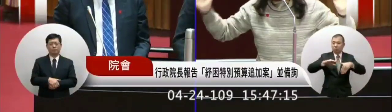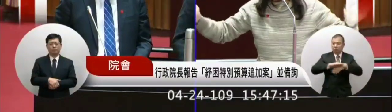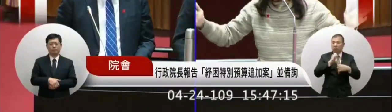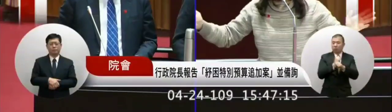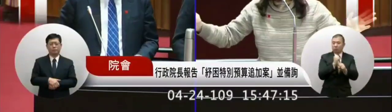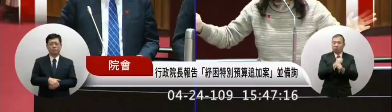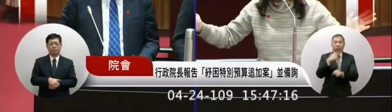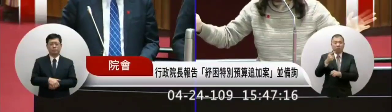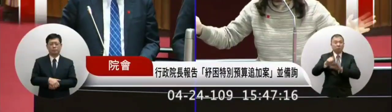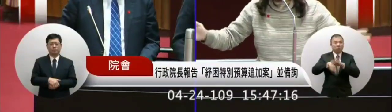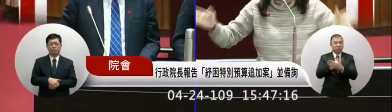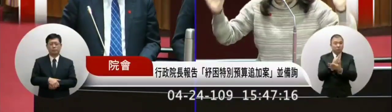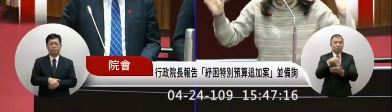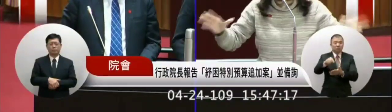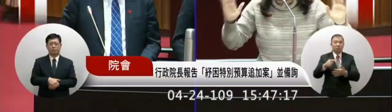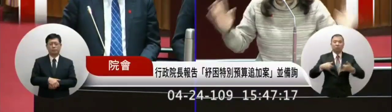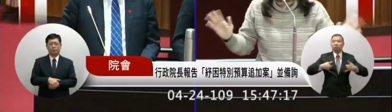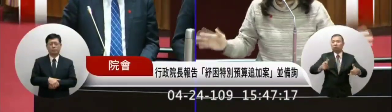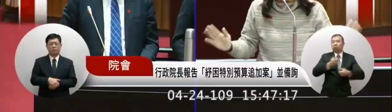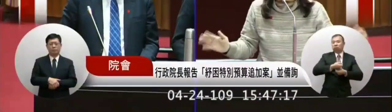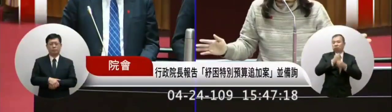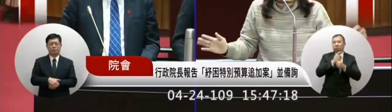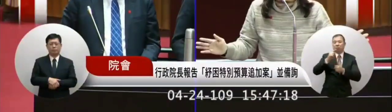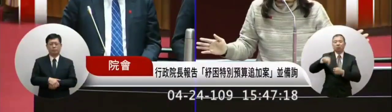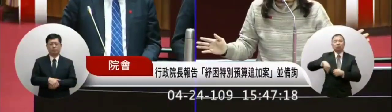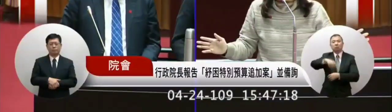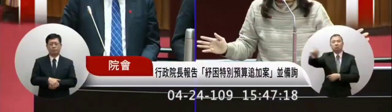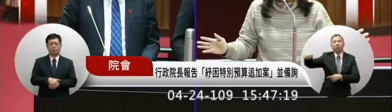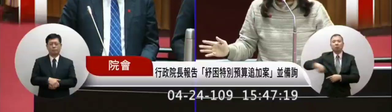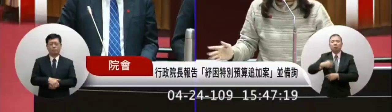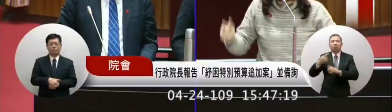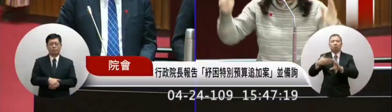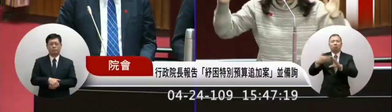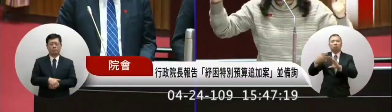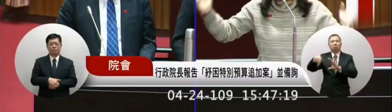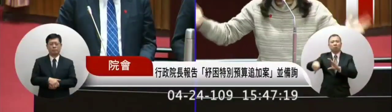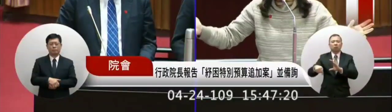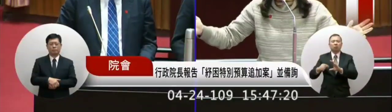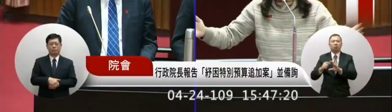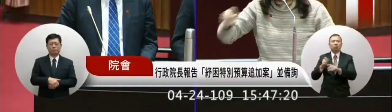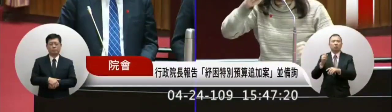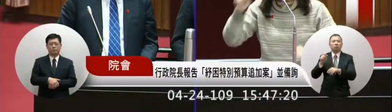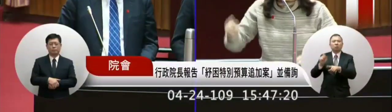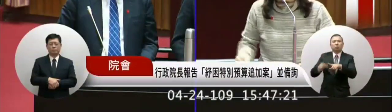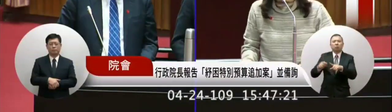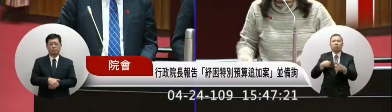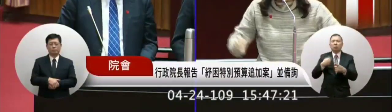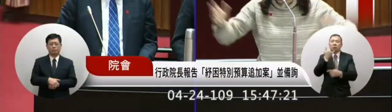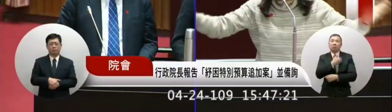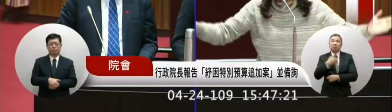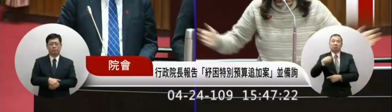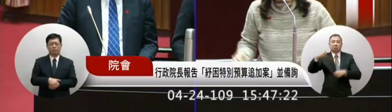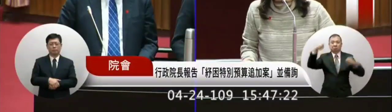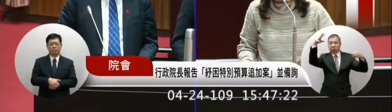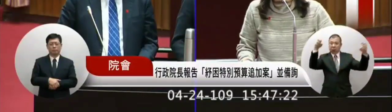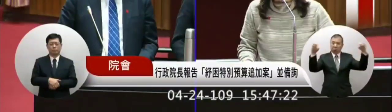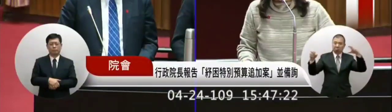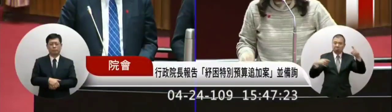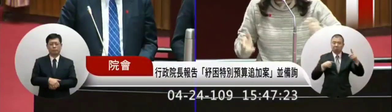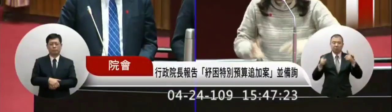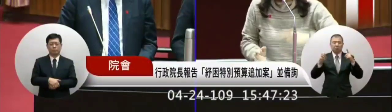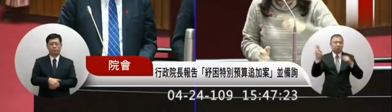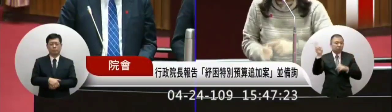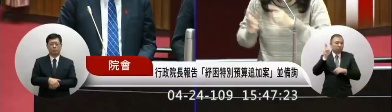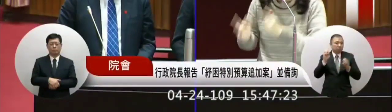牌，很多艺文工作者本身都没有投劳保。他们可能也许做灯光音响，可能是歌手，现在都零收